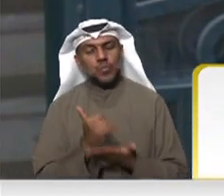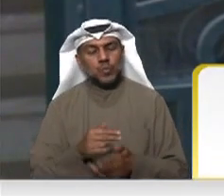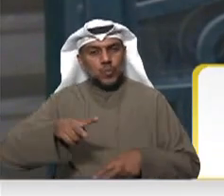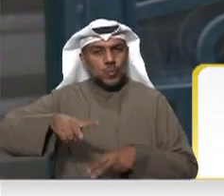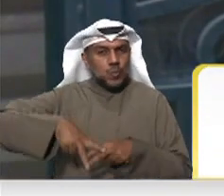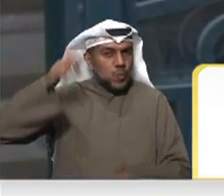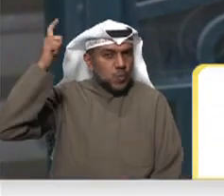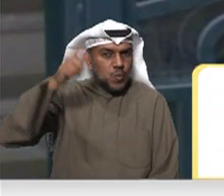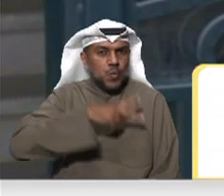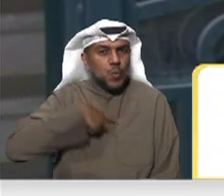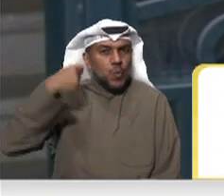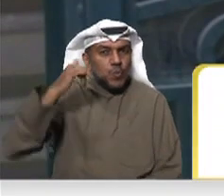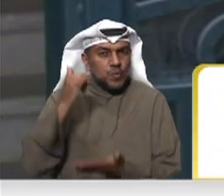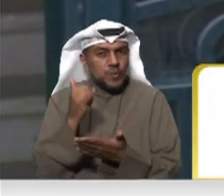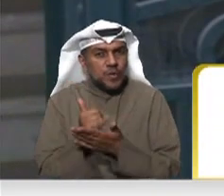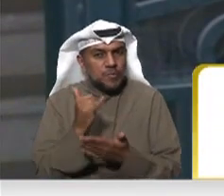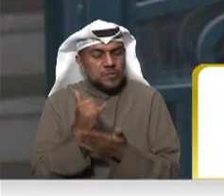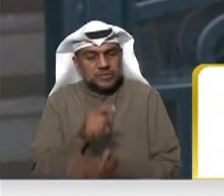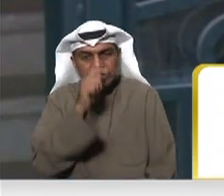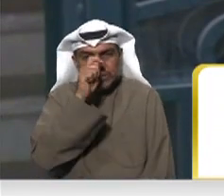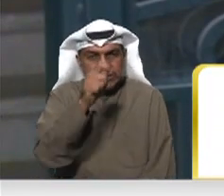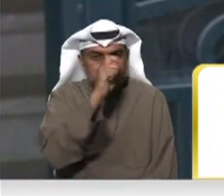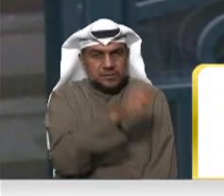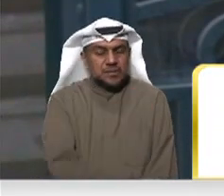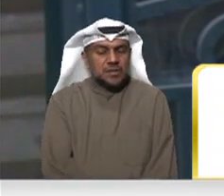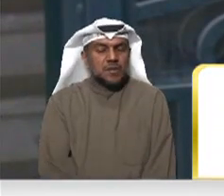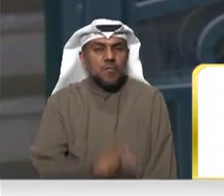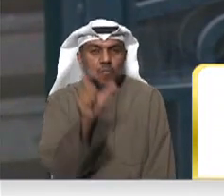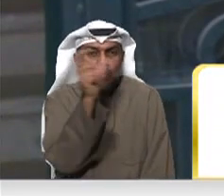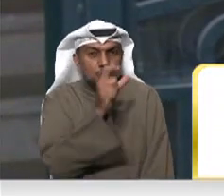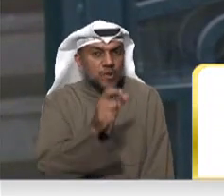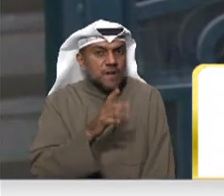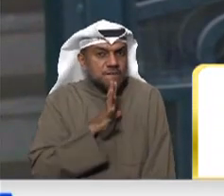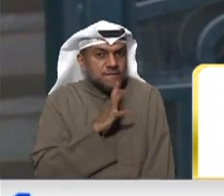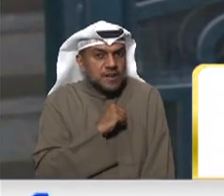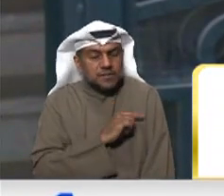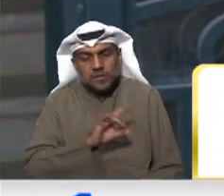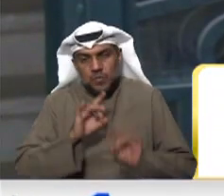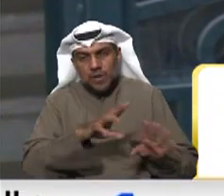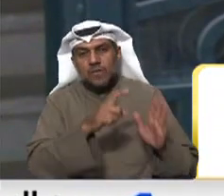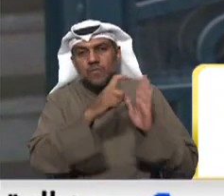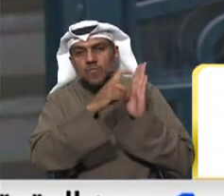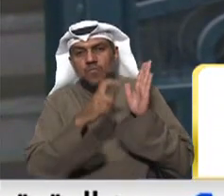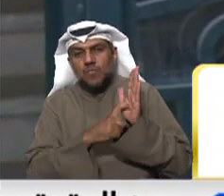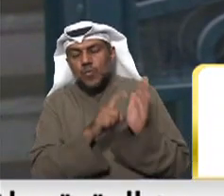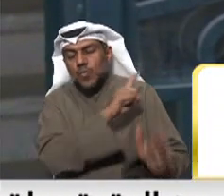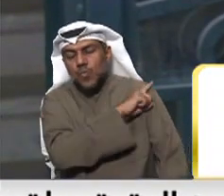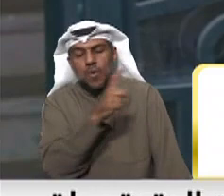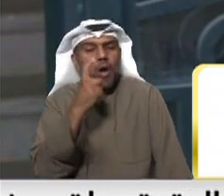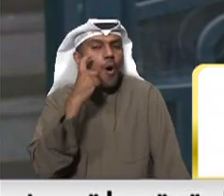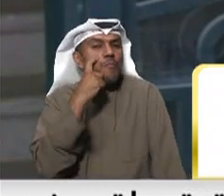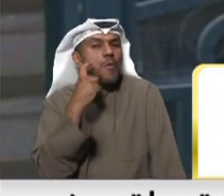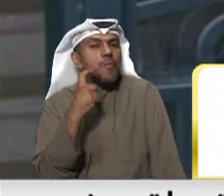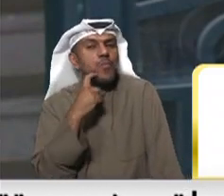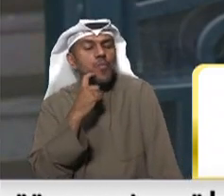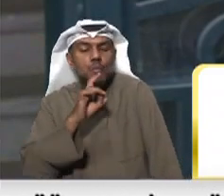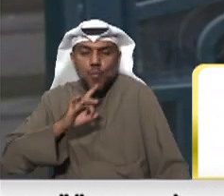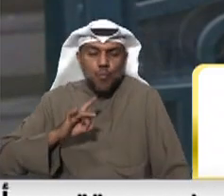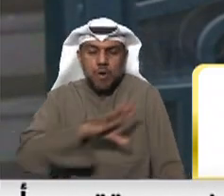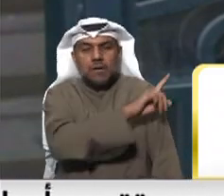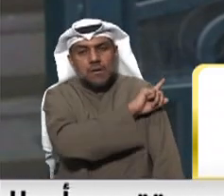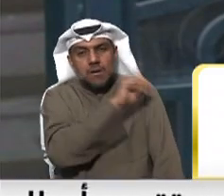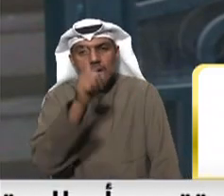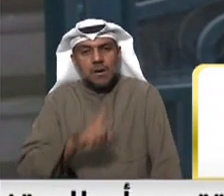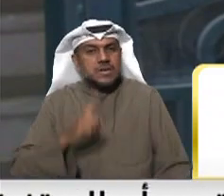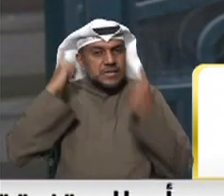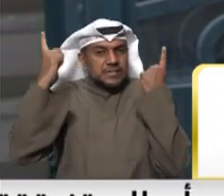هذه الاقتحامات ويسعى لمنع المصلين الفلسطينيين والمسلمين من الوصول إلى المسجد الأقصى المبارك. هذا اعتداء